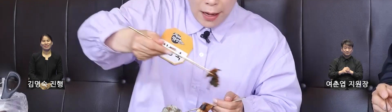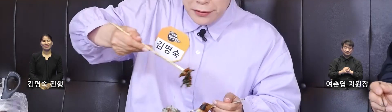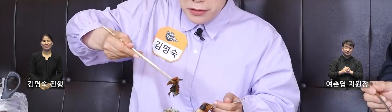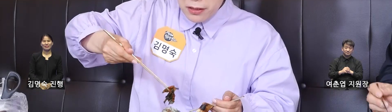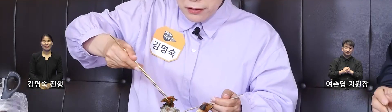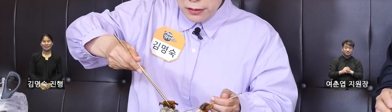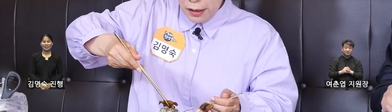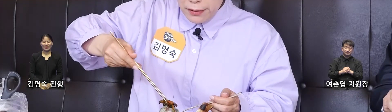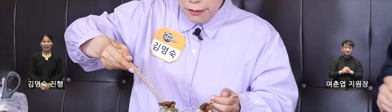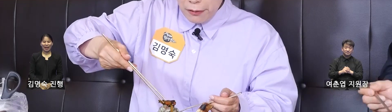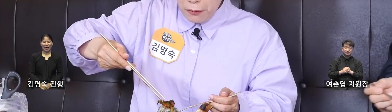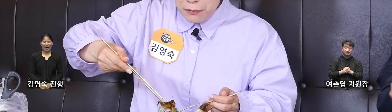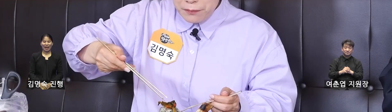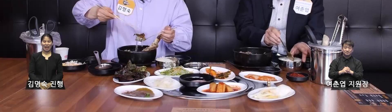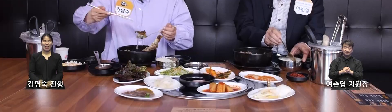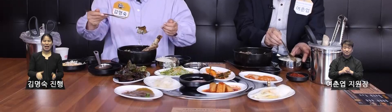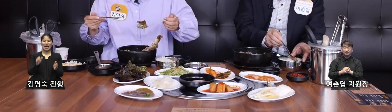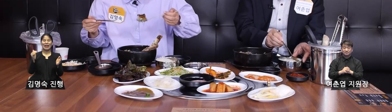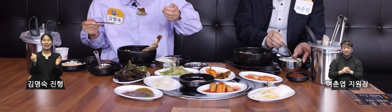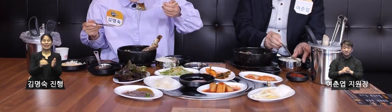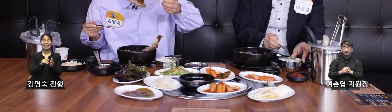이제 가야 될 시간이 다 돼가요.